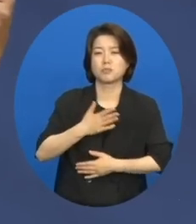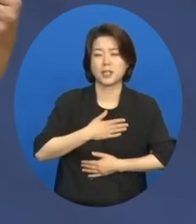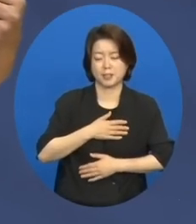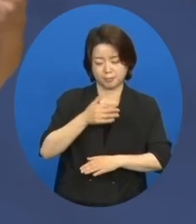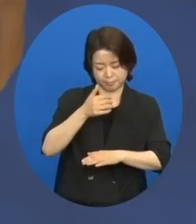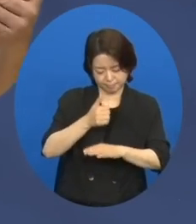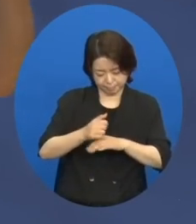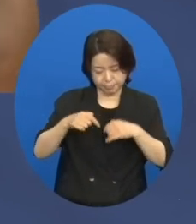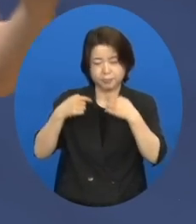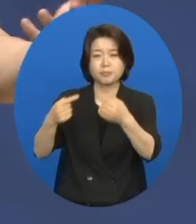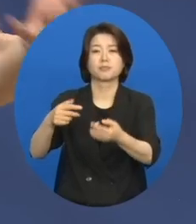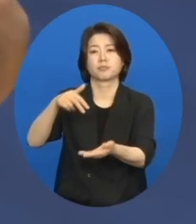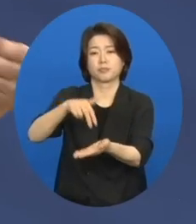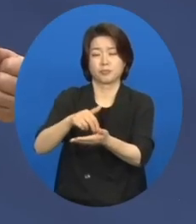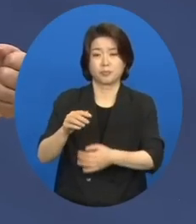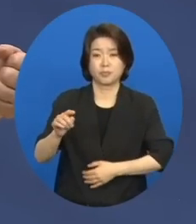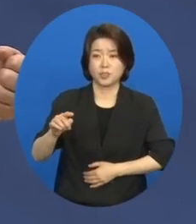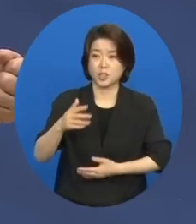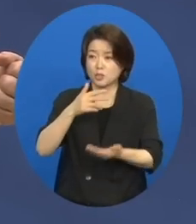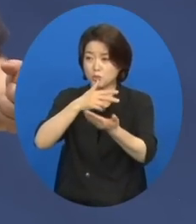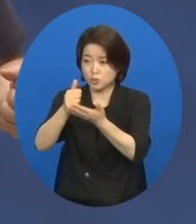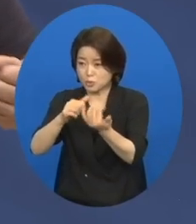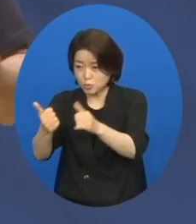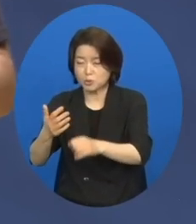섭니다. 주님 죽음 내 죽음,